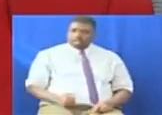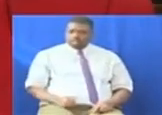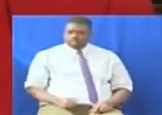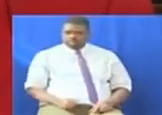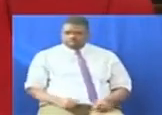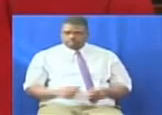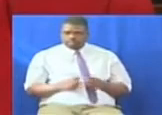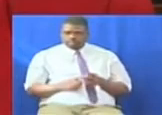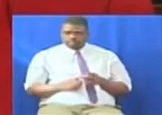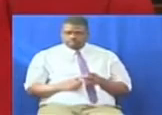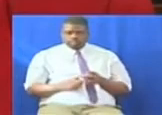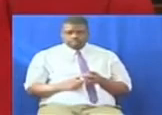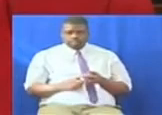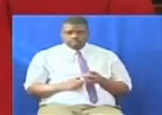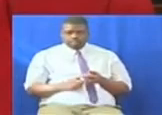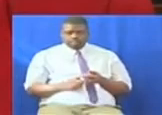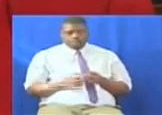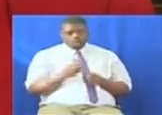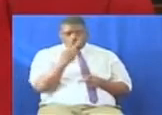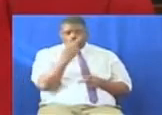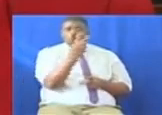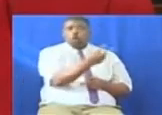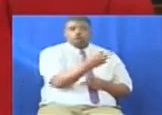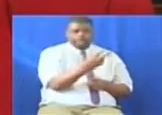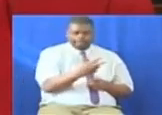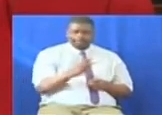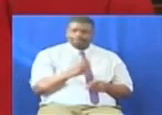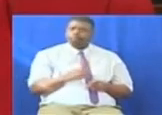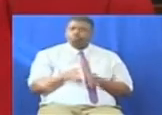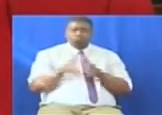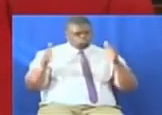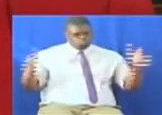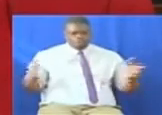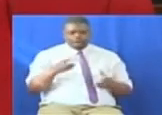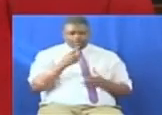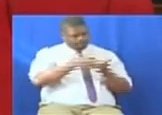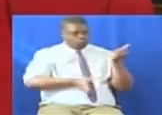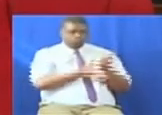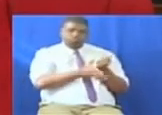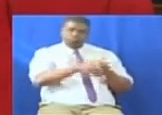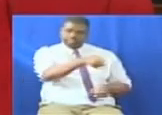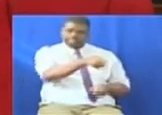na mwenye maono kwa kweli makubwa sana. Waheshimiwa wabunge,